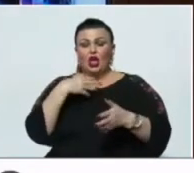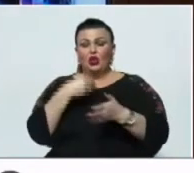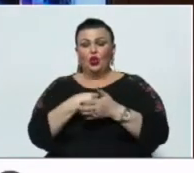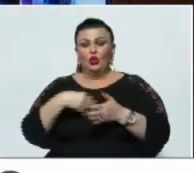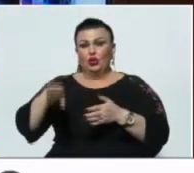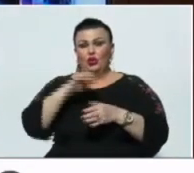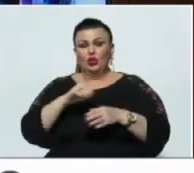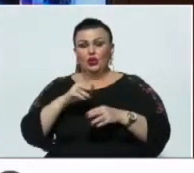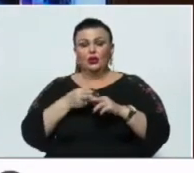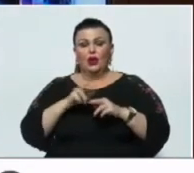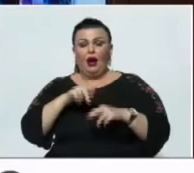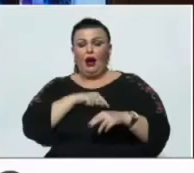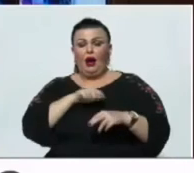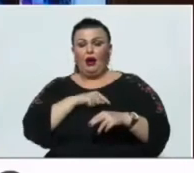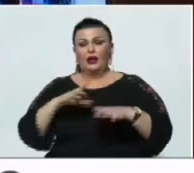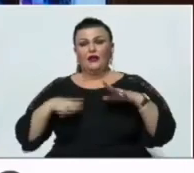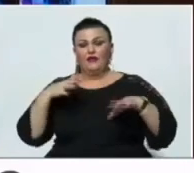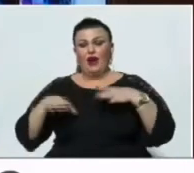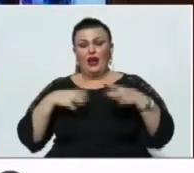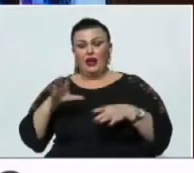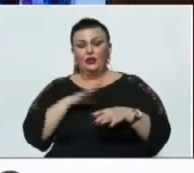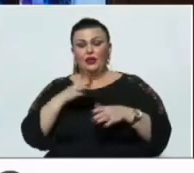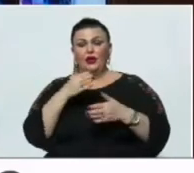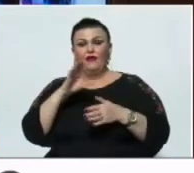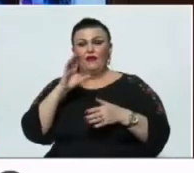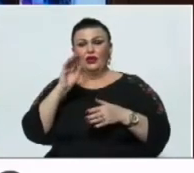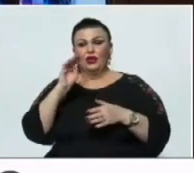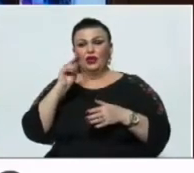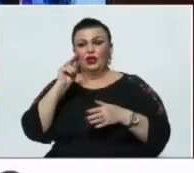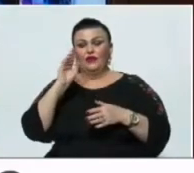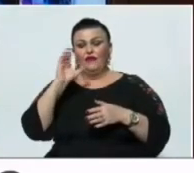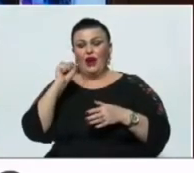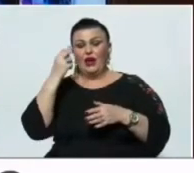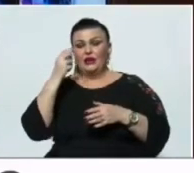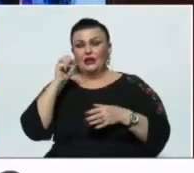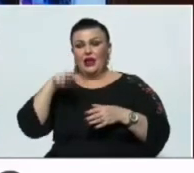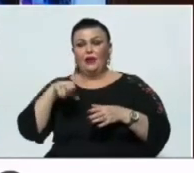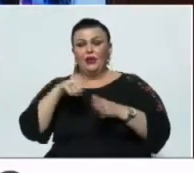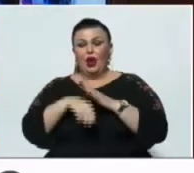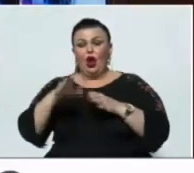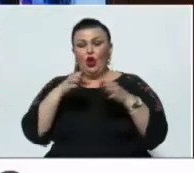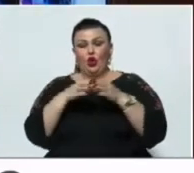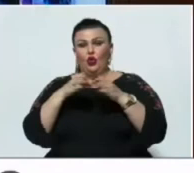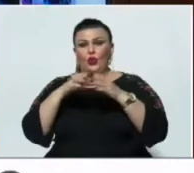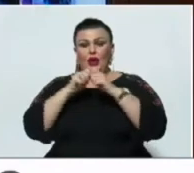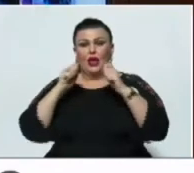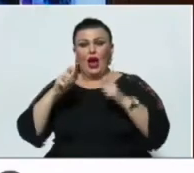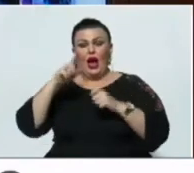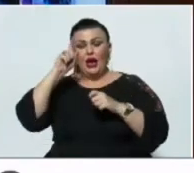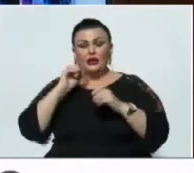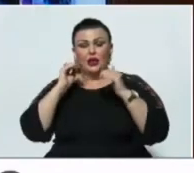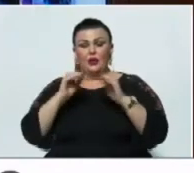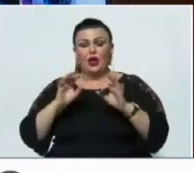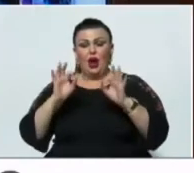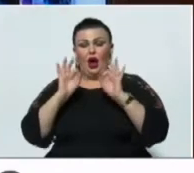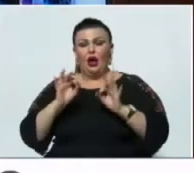təşviqat xarakterli fəaliyyət aparmış, belə ki, WhatsApp onlayn tətbiqi üzərindən qruplar yaradılmış və Azərbaycanın haqlı mövqeyinin